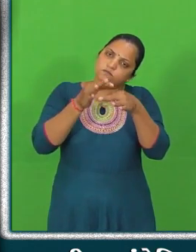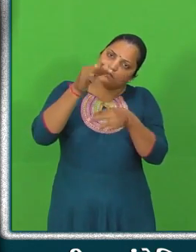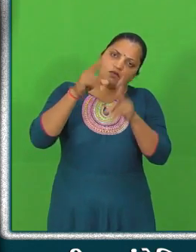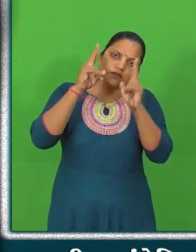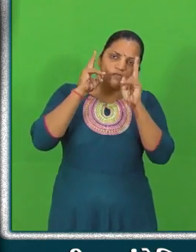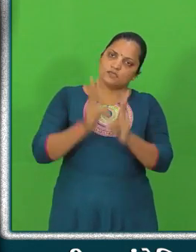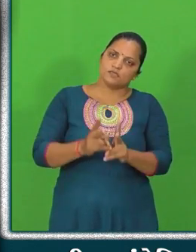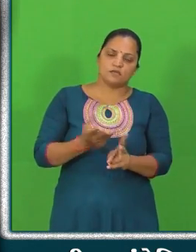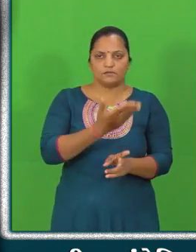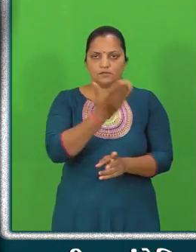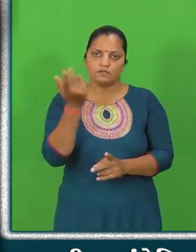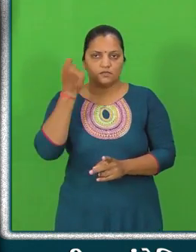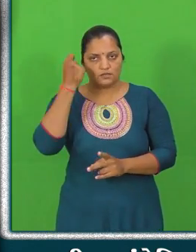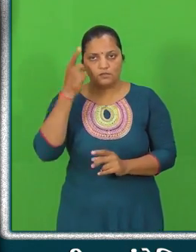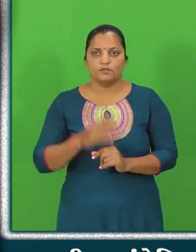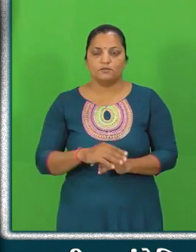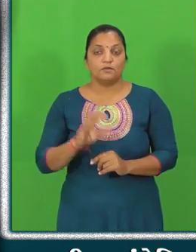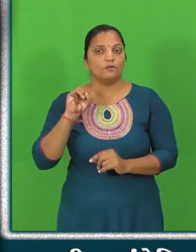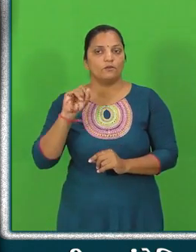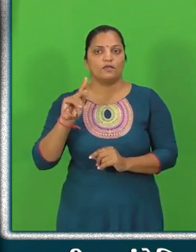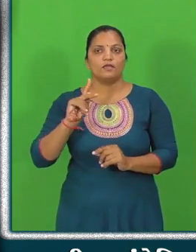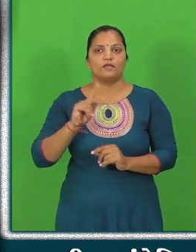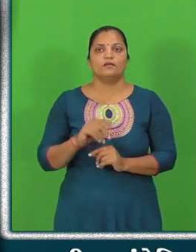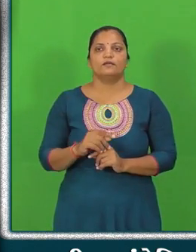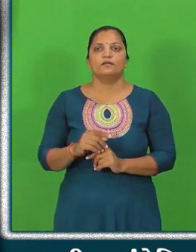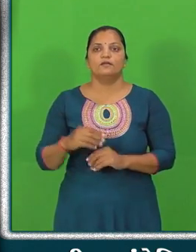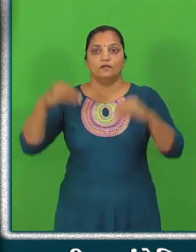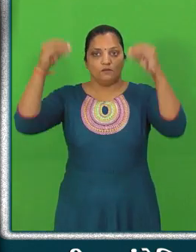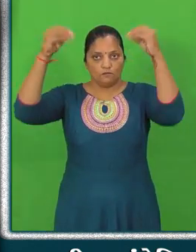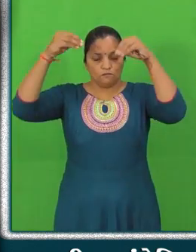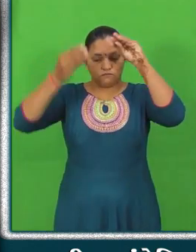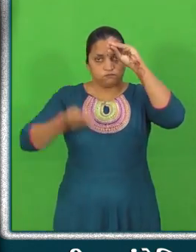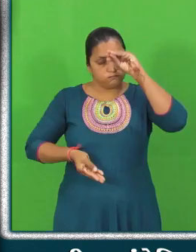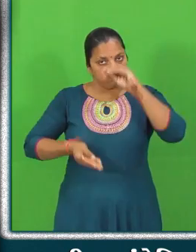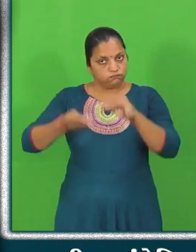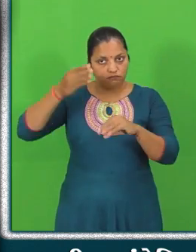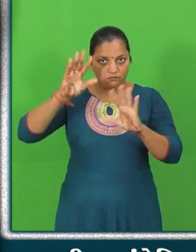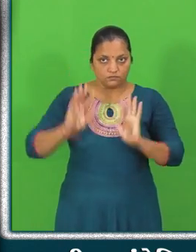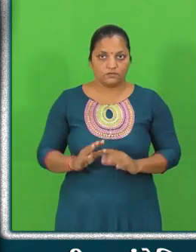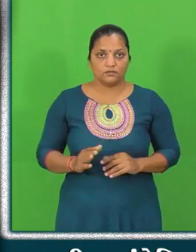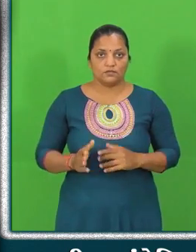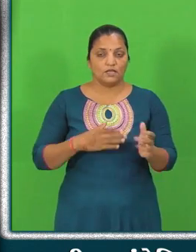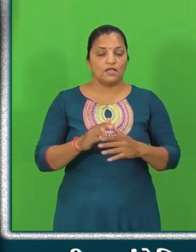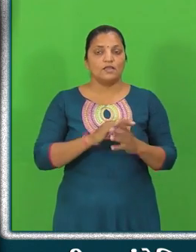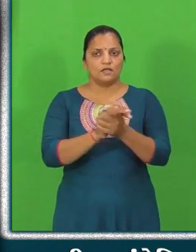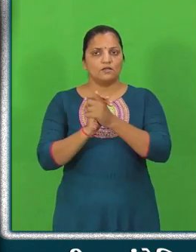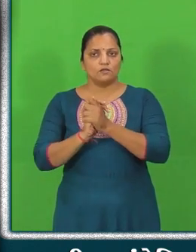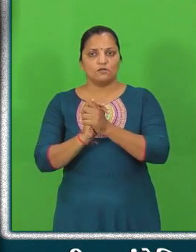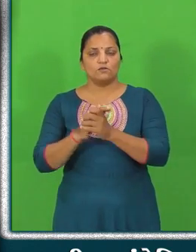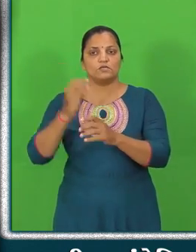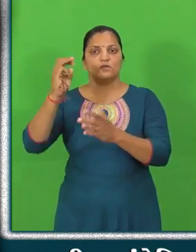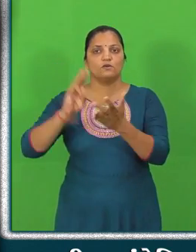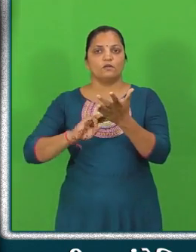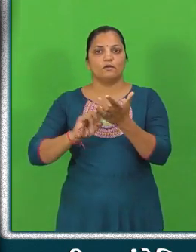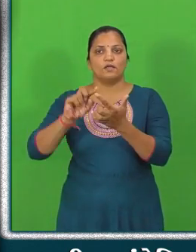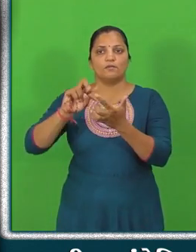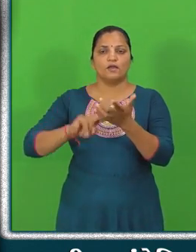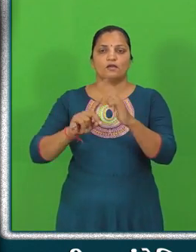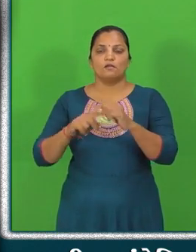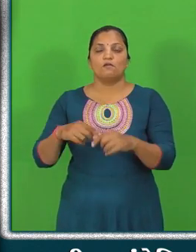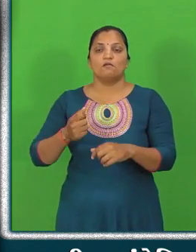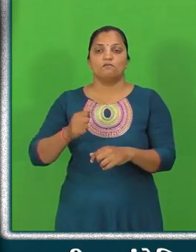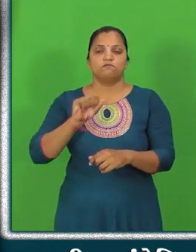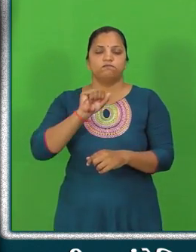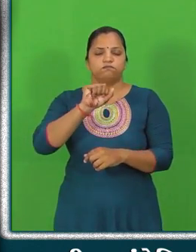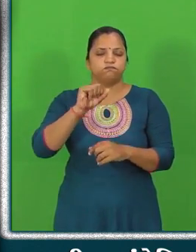છે। સમજ પડી ગઈ હશે? ઓકે, બહુ જ વરસાદ પડે છે કોઈ જગ્યાએ, કોઈ મિત્રોએ આપણને કમેન્ટમાં કહ્યું છે અમારા ત્યાં